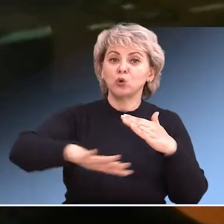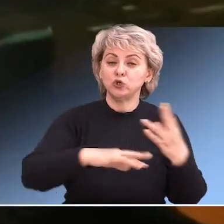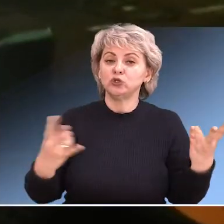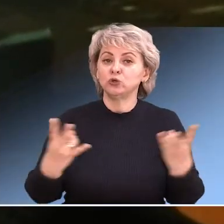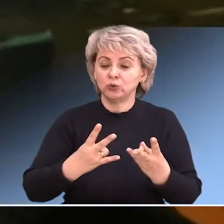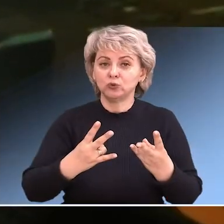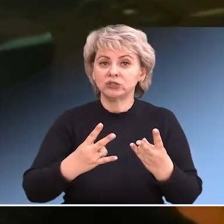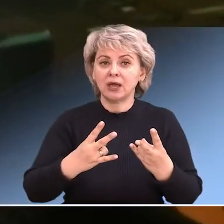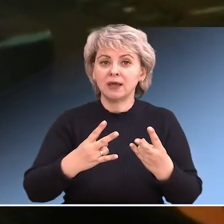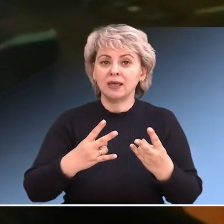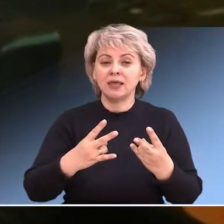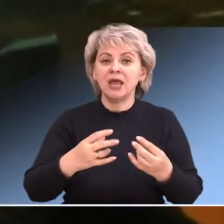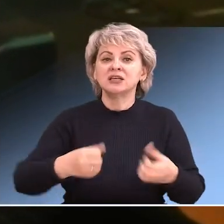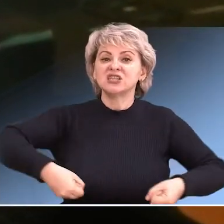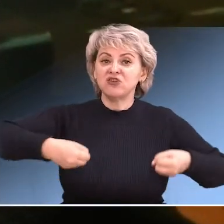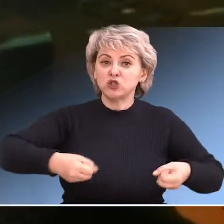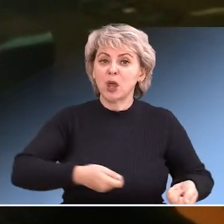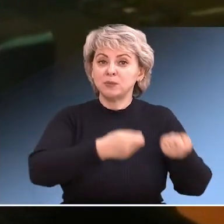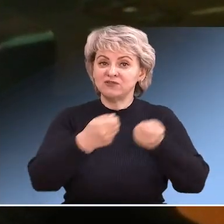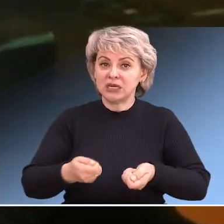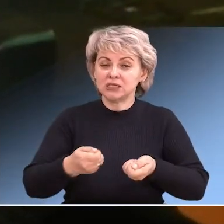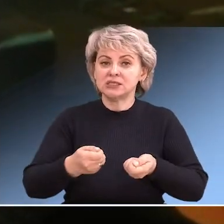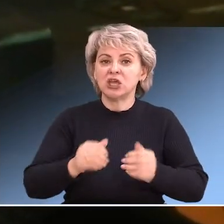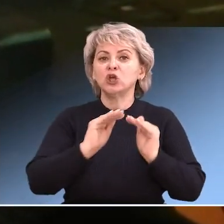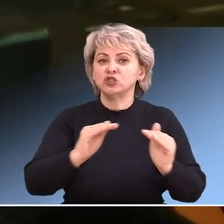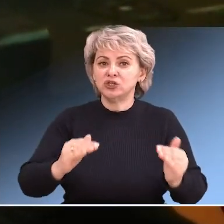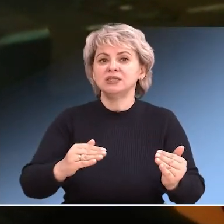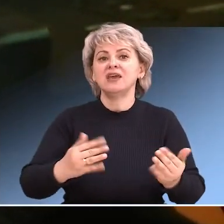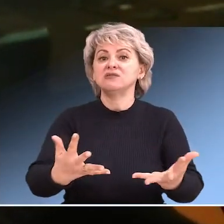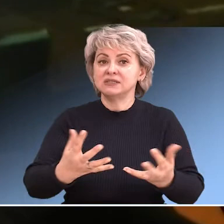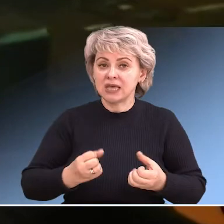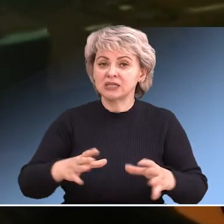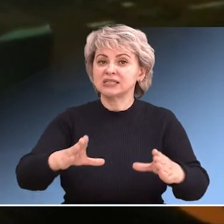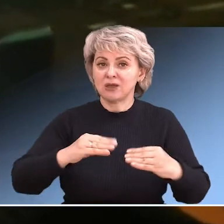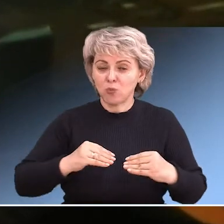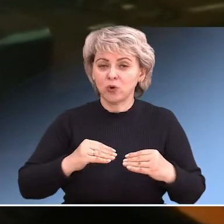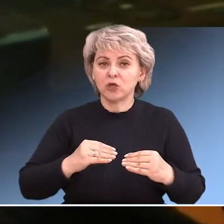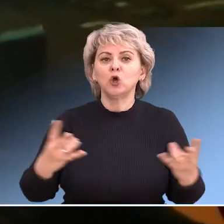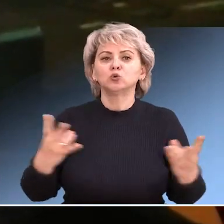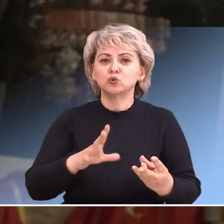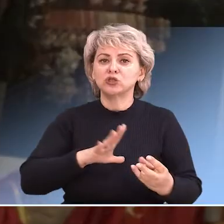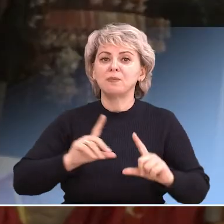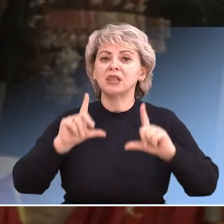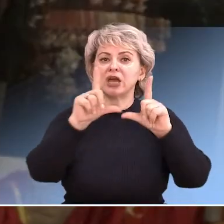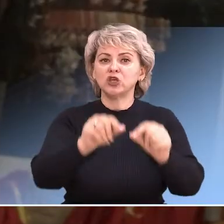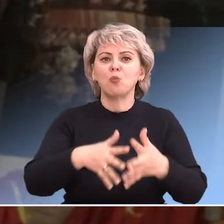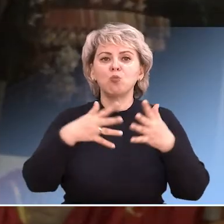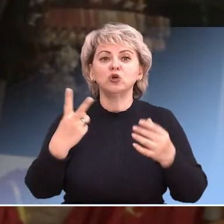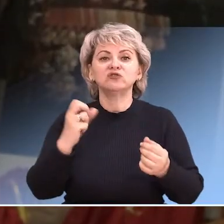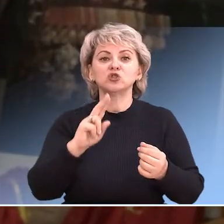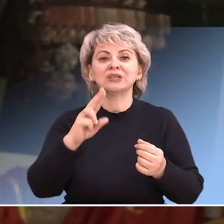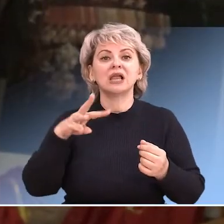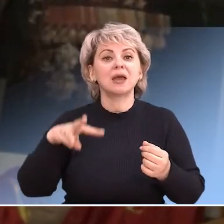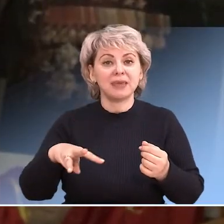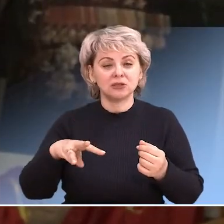собраться на площади с небольшими насильными вещами. Ну, детей, естественно, значит, самое. Нужно было ехать